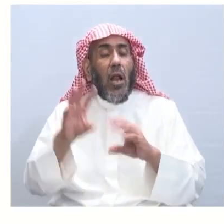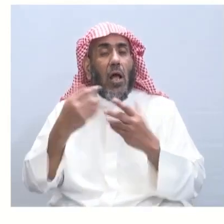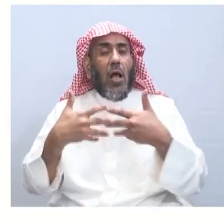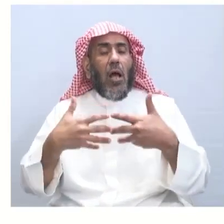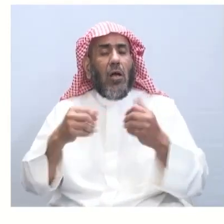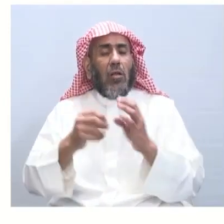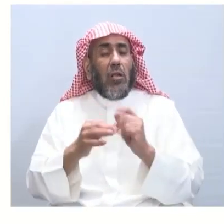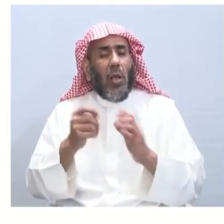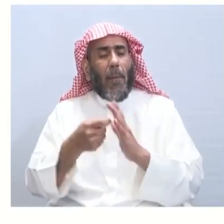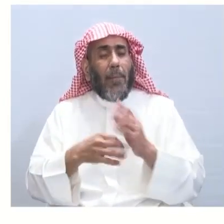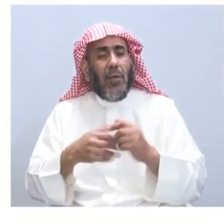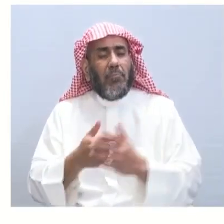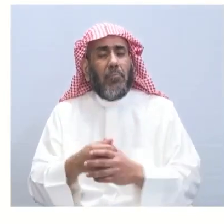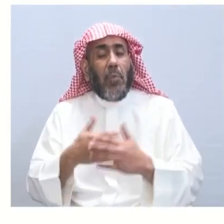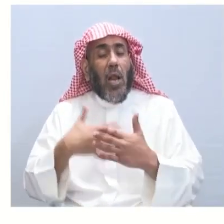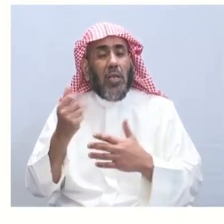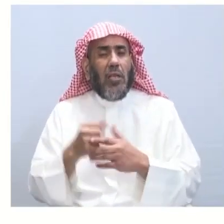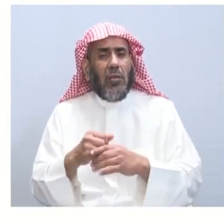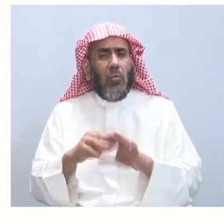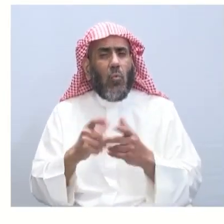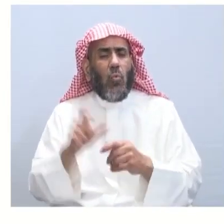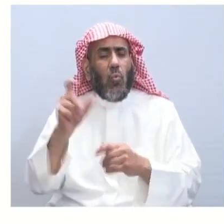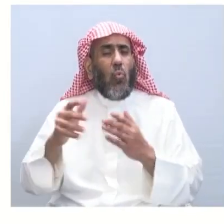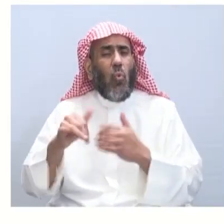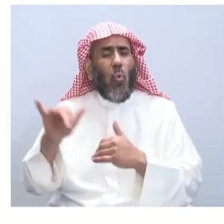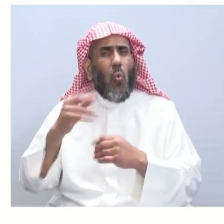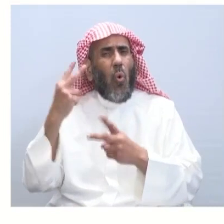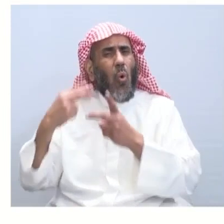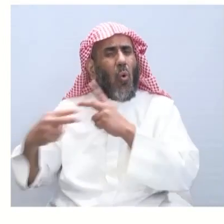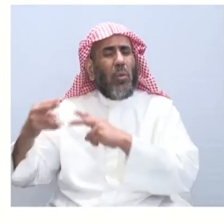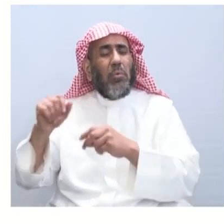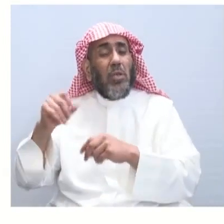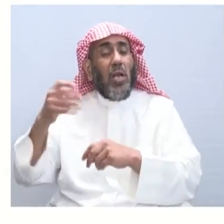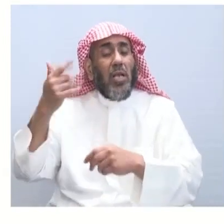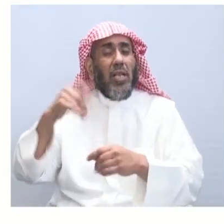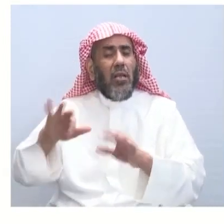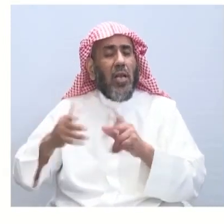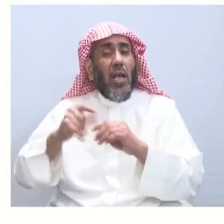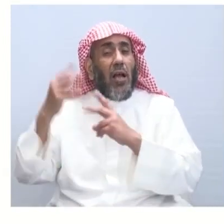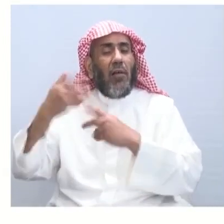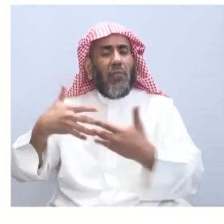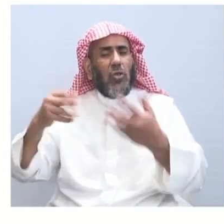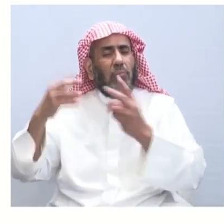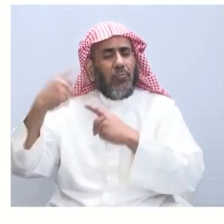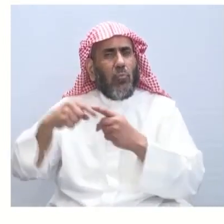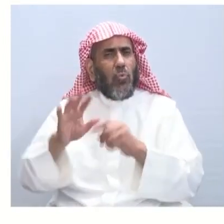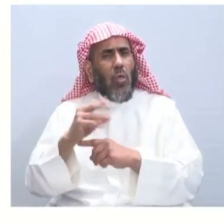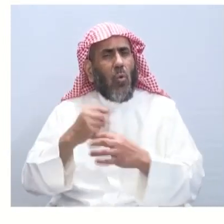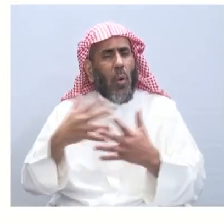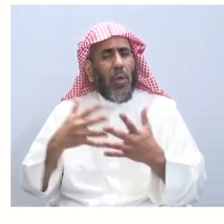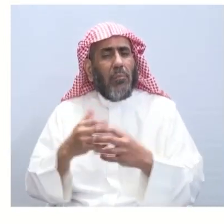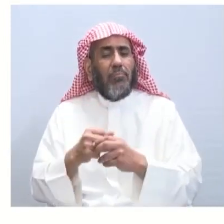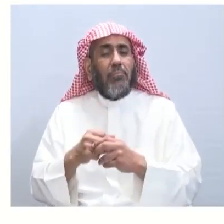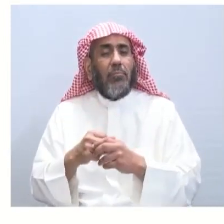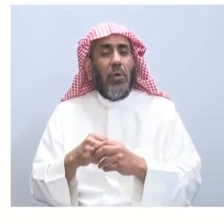ايضا اغلبه يعني اناس عادوا الى القديم واخذوا كما في مدرسه الاحياء وغيرها في الشعر ثم اناس ايضا تاثروا تاثرا كبيرا